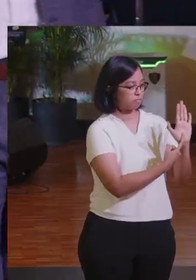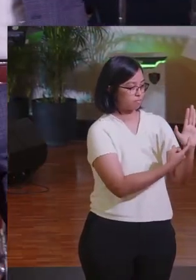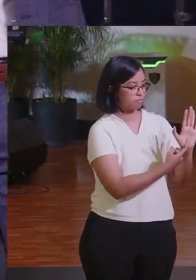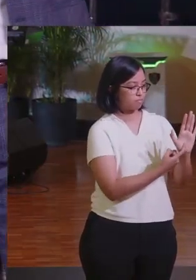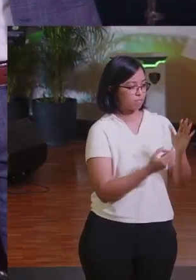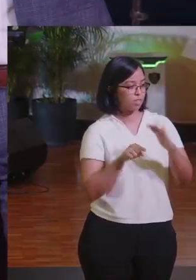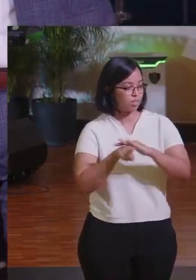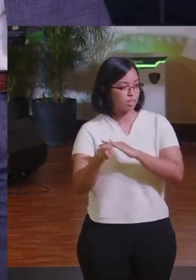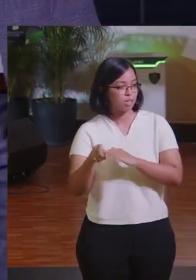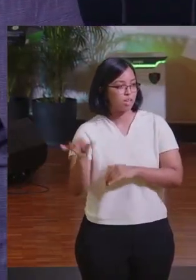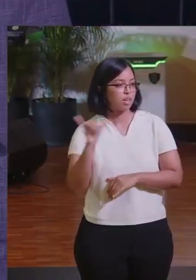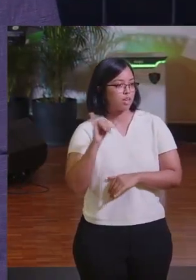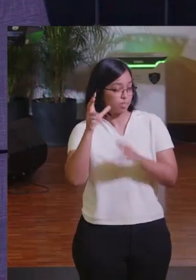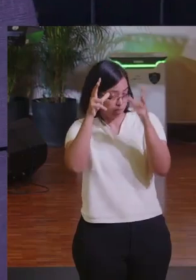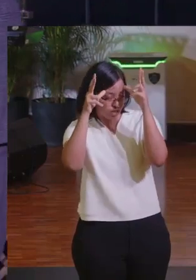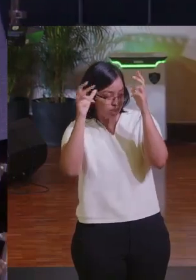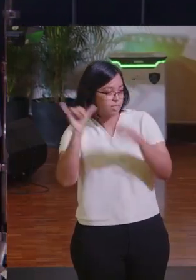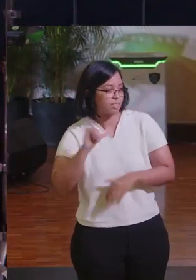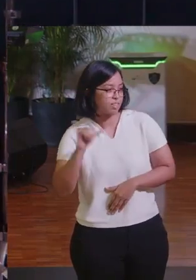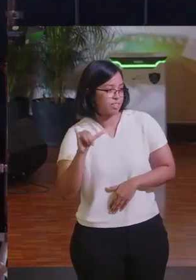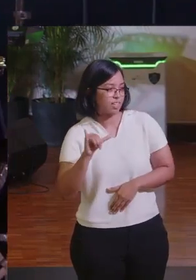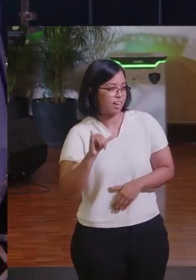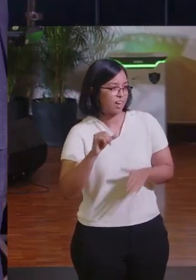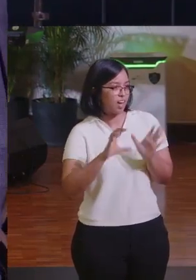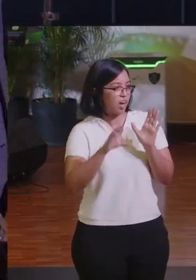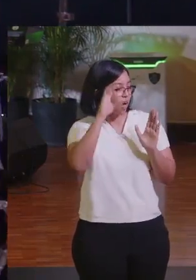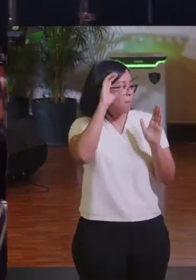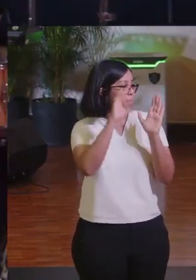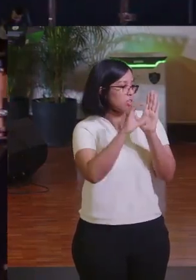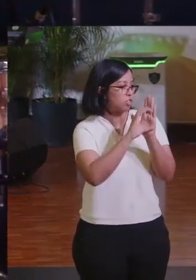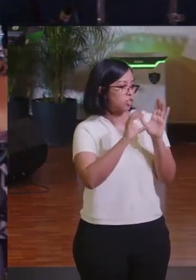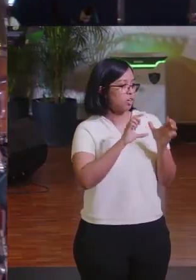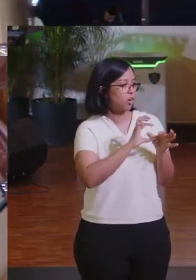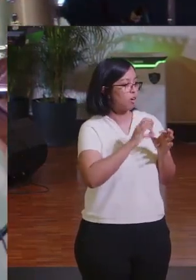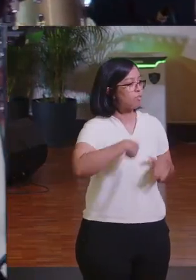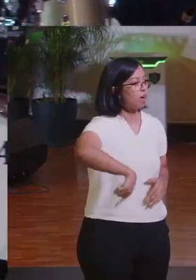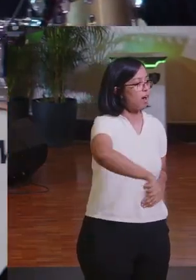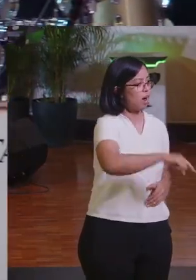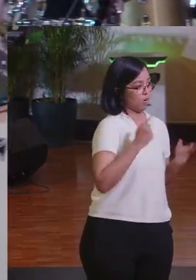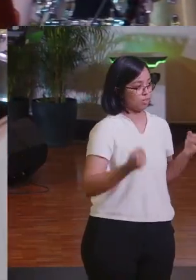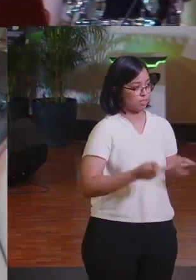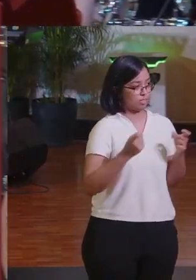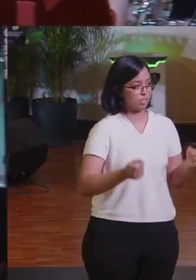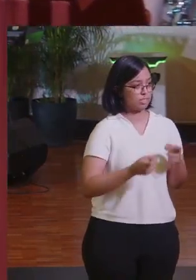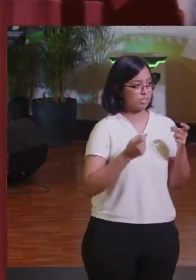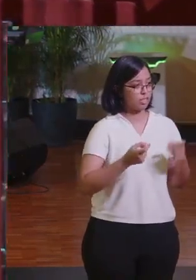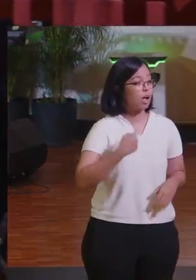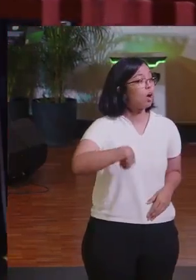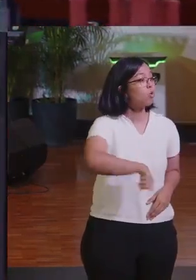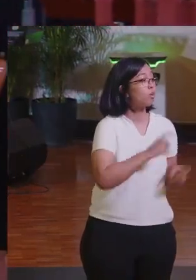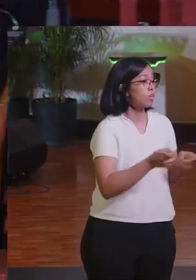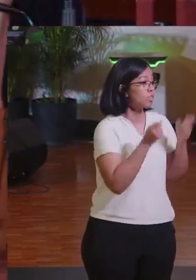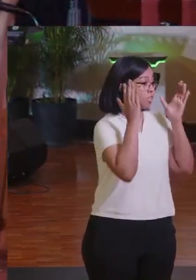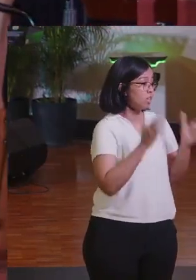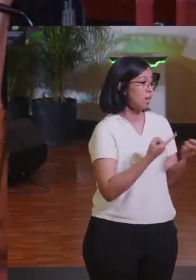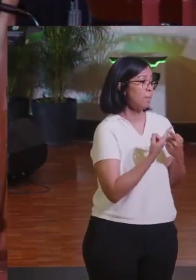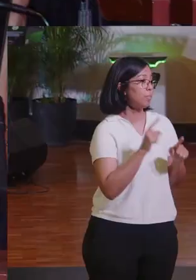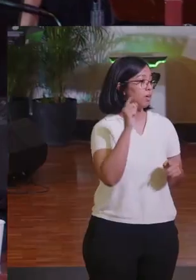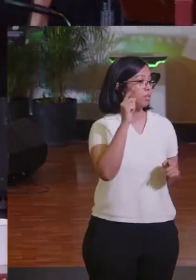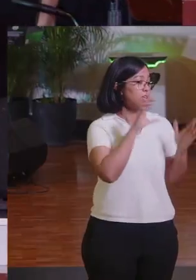siyang larawan po ng ating kasalanan. Sa sandaling tayo po ay magkasalat, pinatawad ng Diyos, para siyang kambing